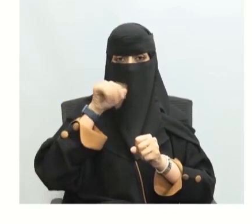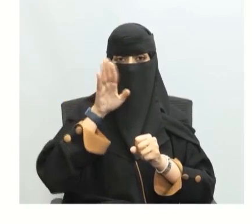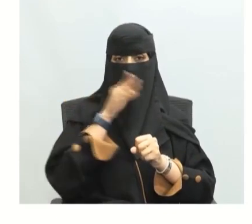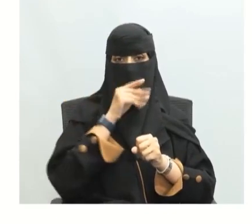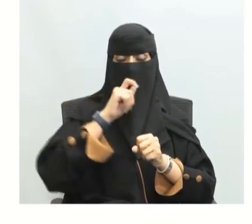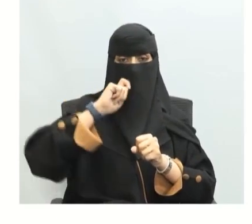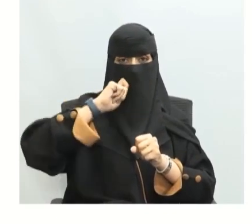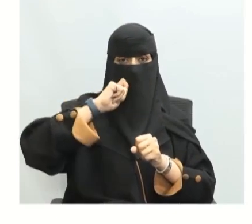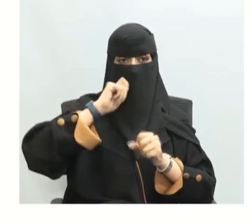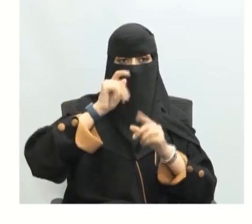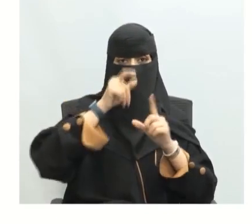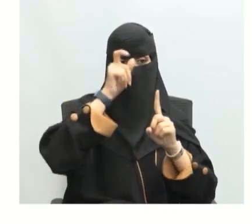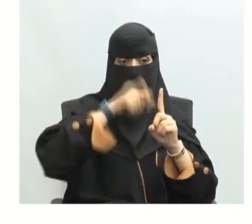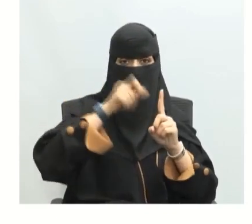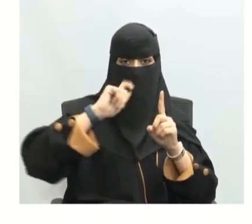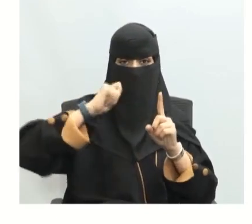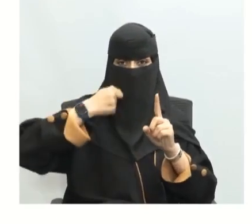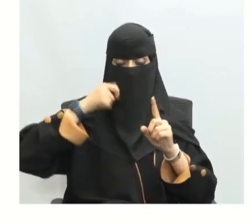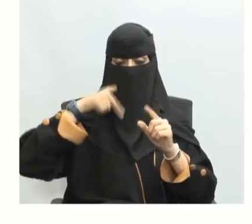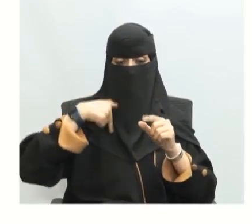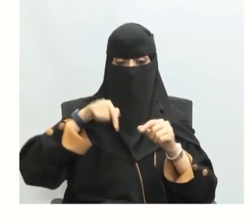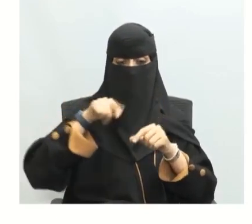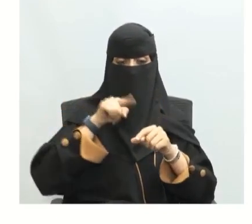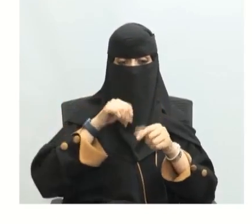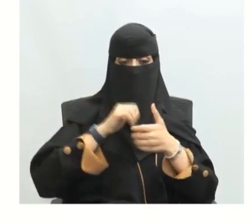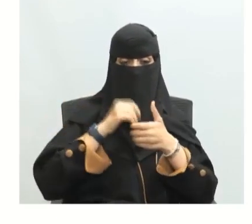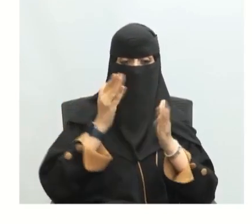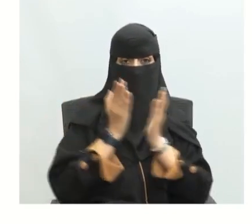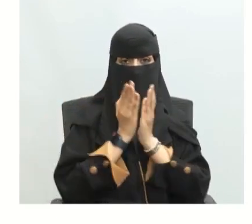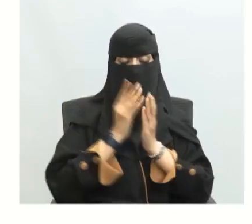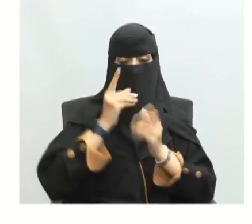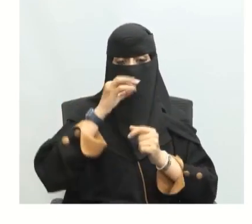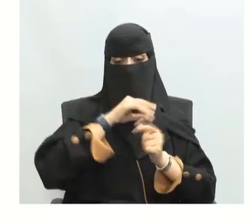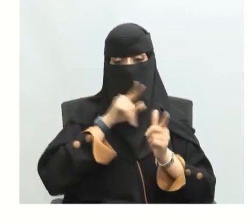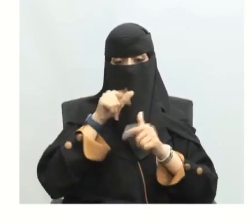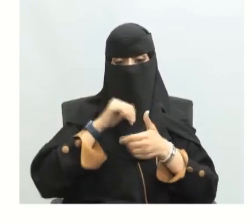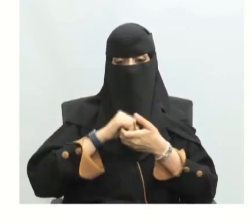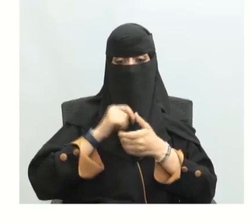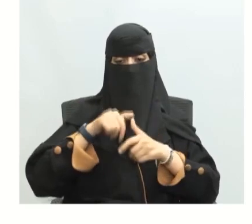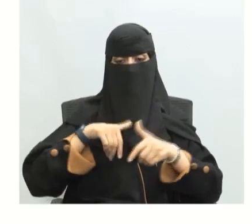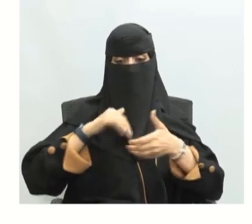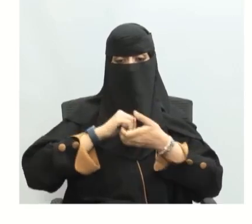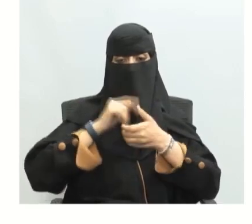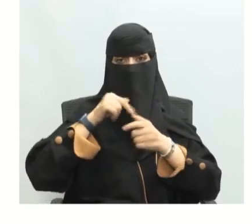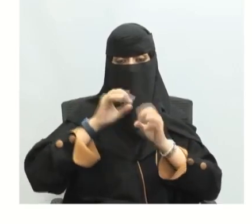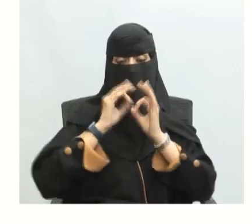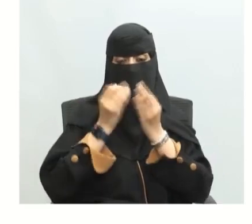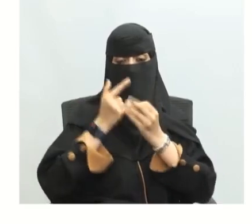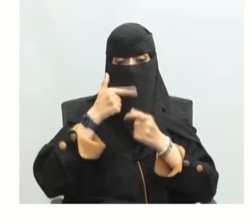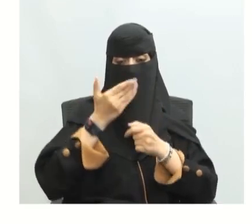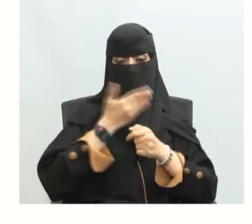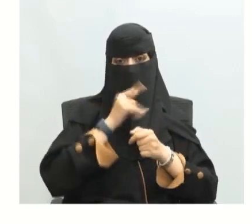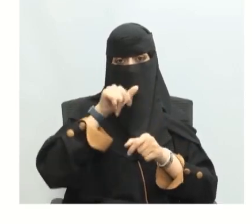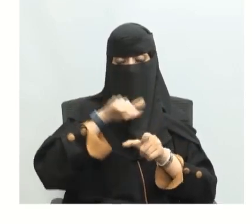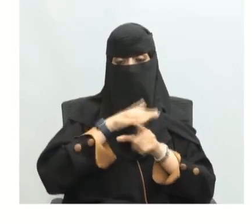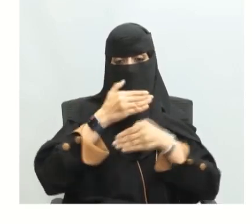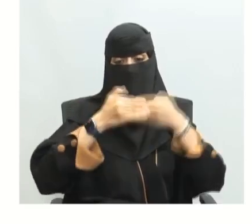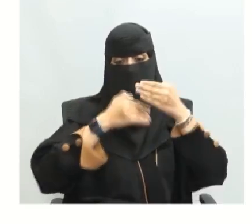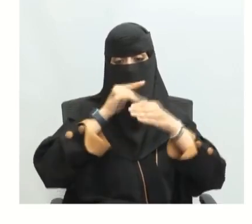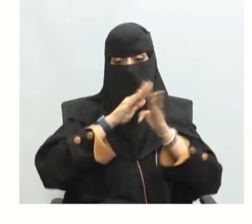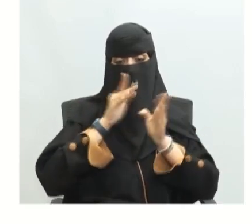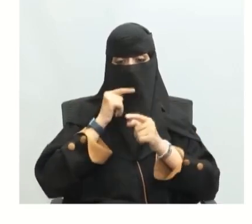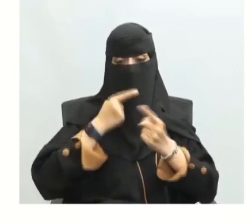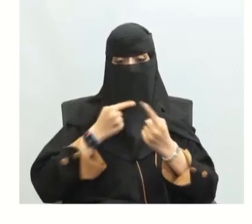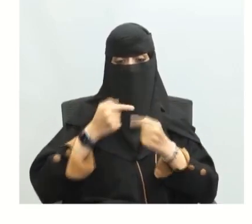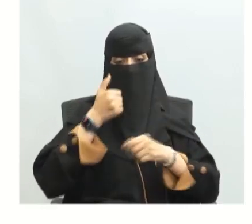والدروس المستفاده من ذلك التلاحم المجتمعي واثره في بناء الوطن الحوار اساس لخدمه